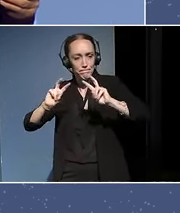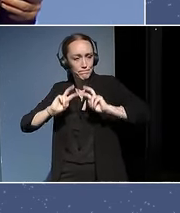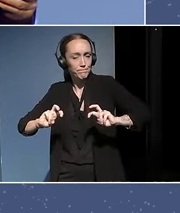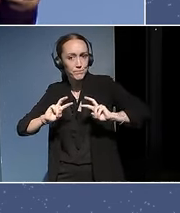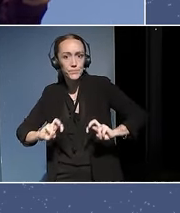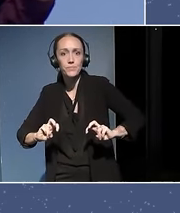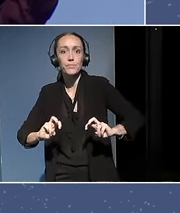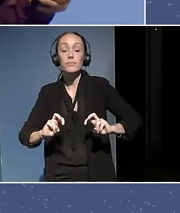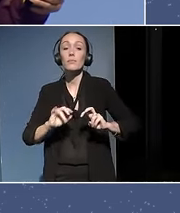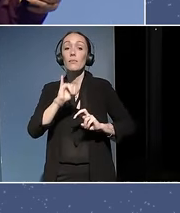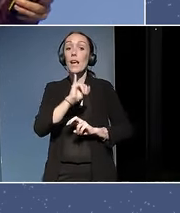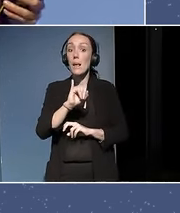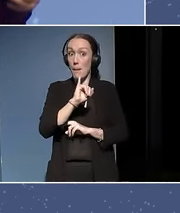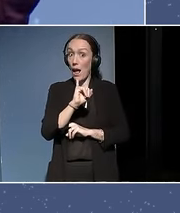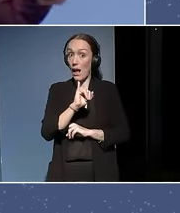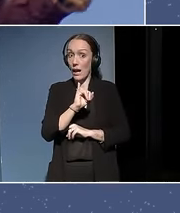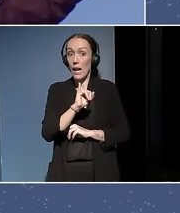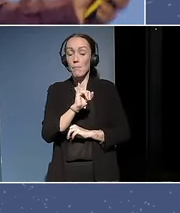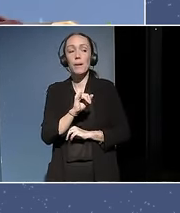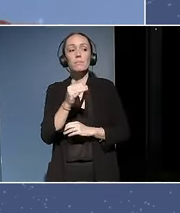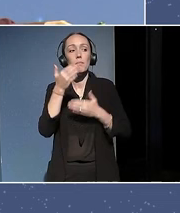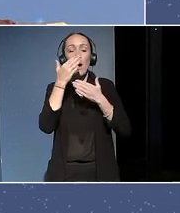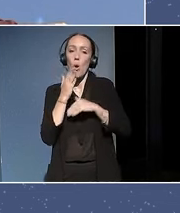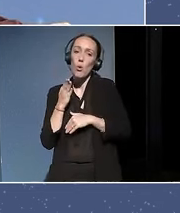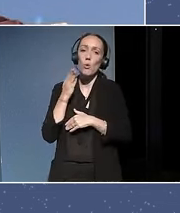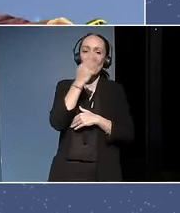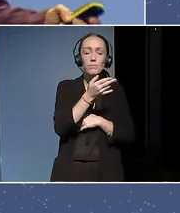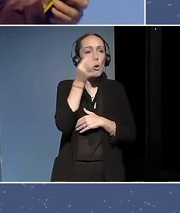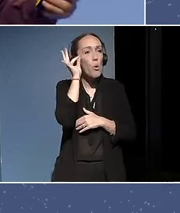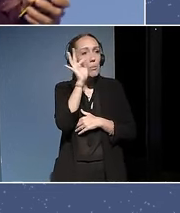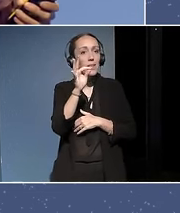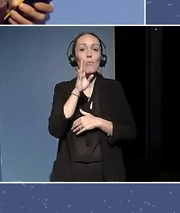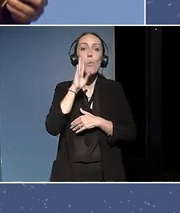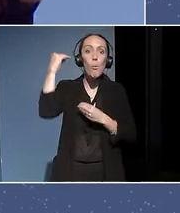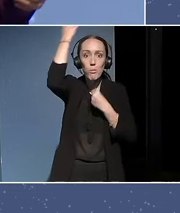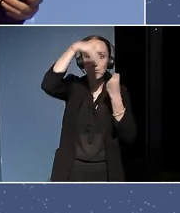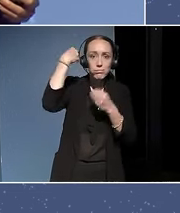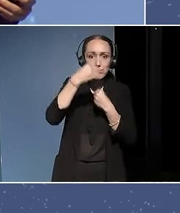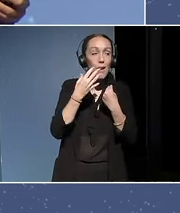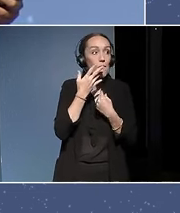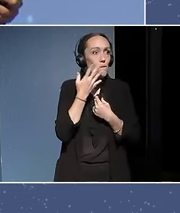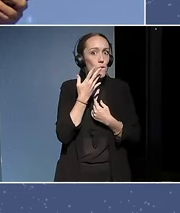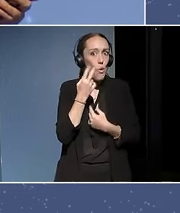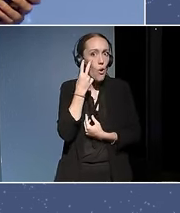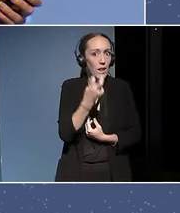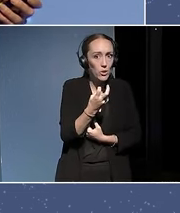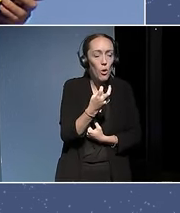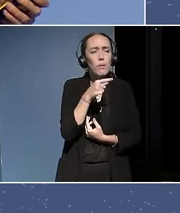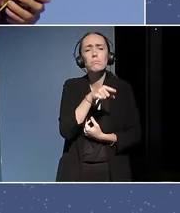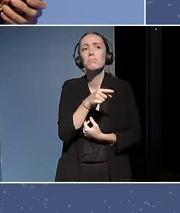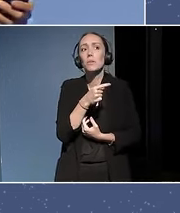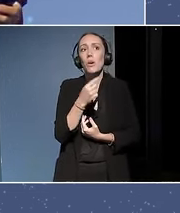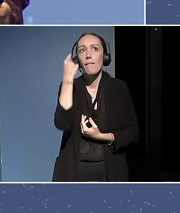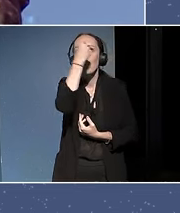Marocco Per diverse settimane a cercare questo beduino lui si ricordava il viso di questa persona